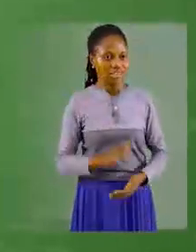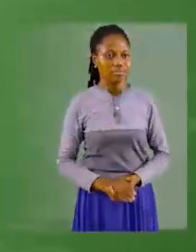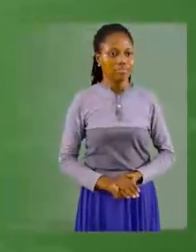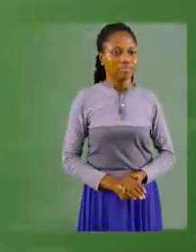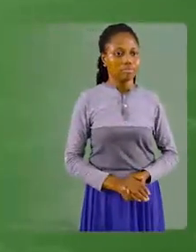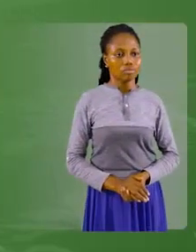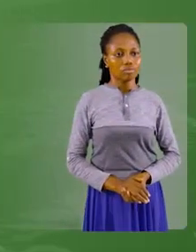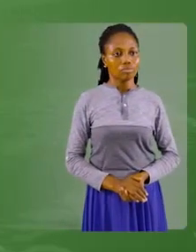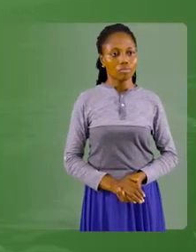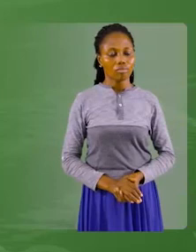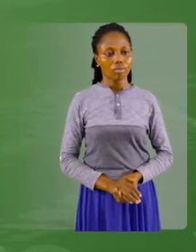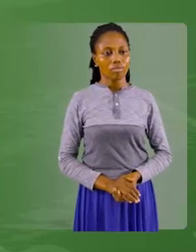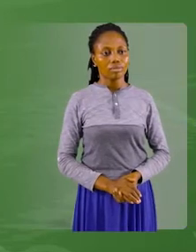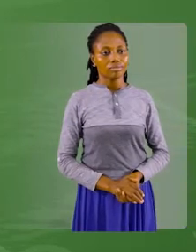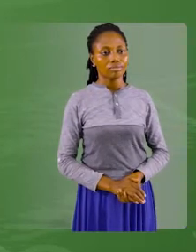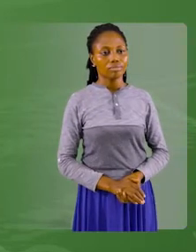à la correction.